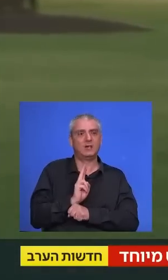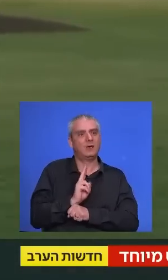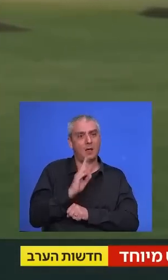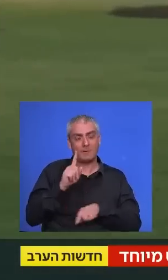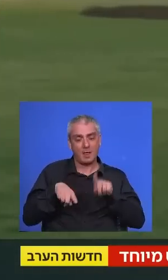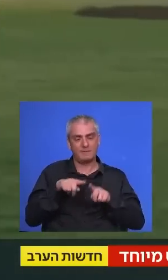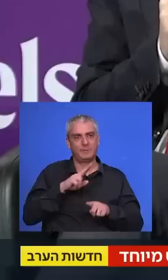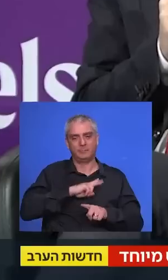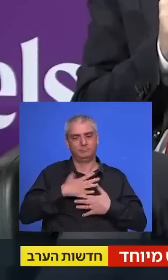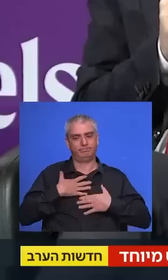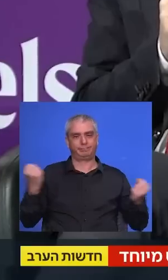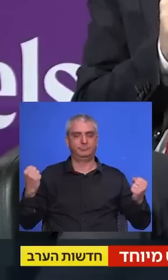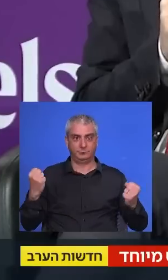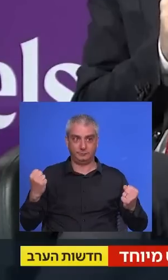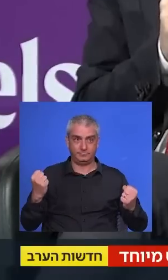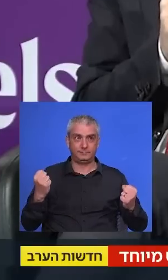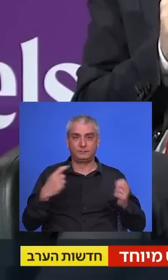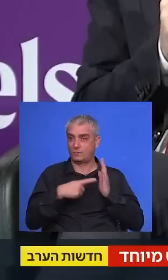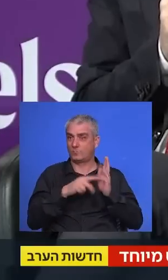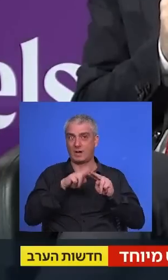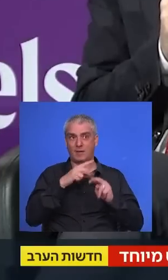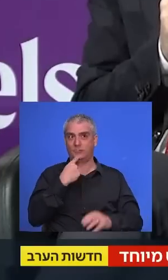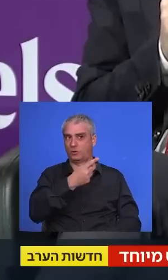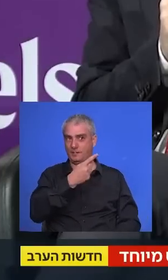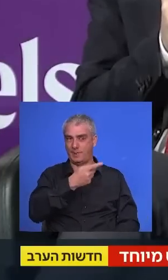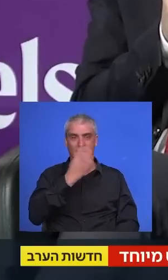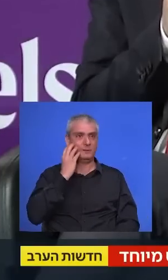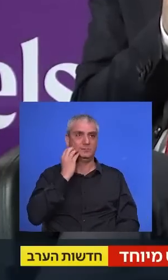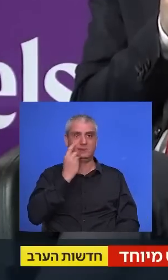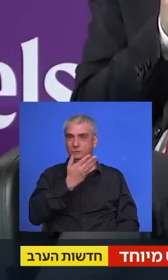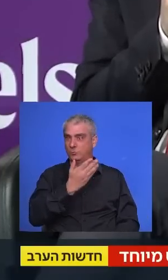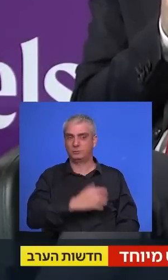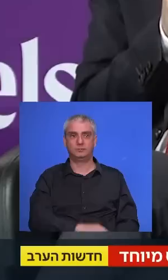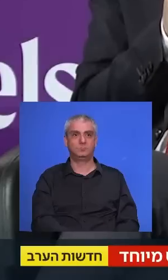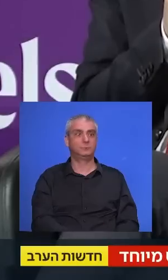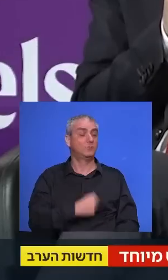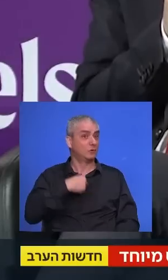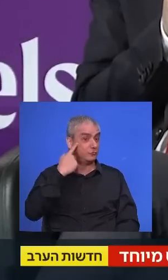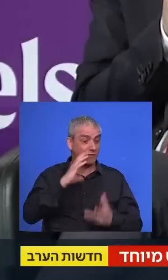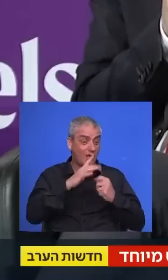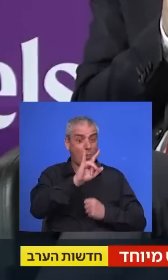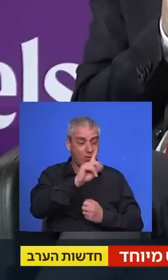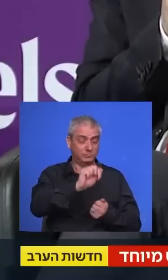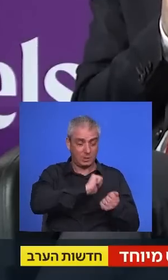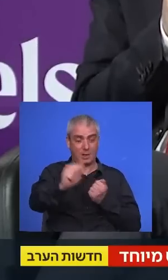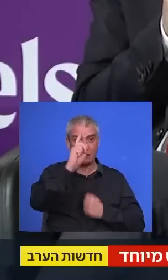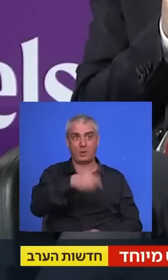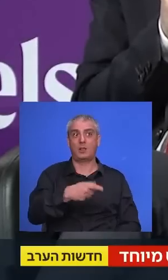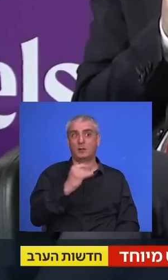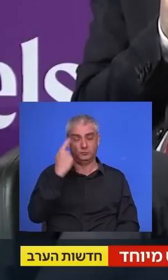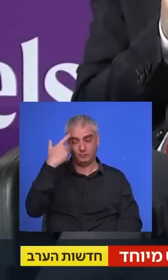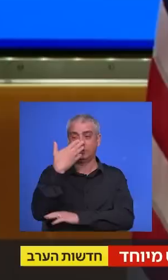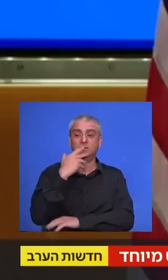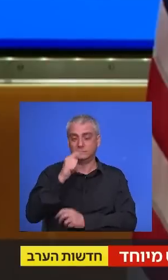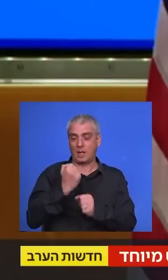פעם סבלנותו פוקעת, כמו למשל אחרי התבטאויותיו של בצלאל סמוטריץ'. אני חושב שאת הכפר חווארה צריך למחוק. אני חושב שמדינת ישראל